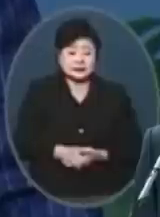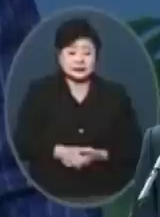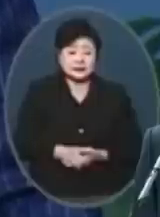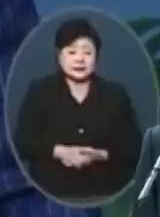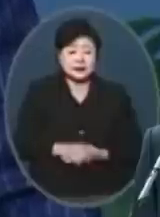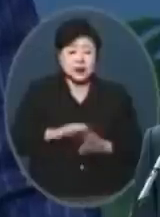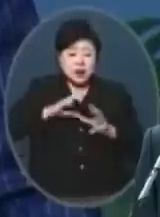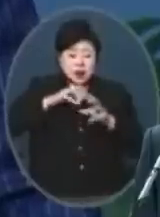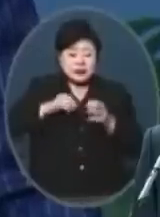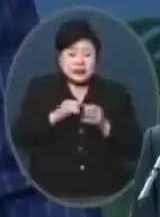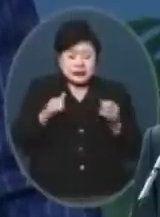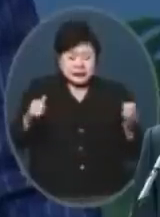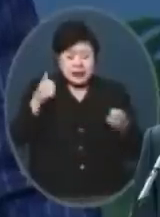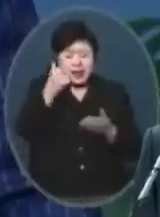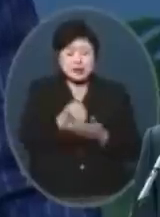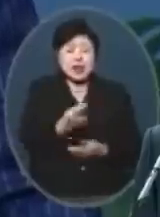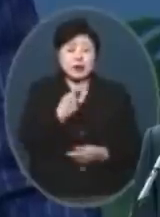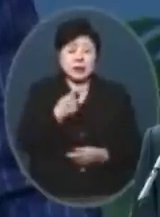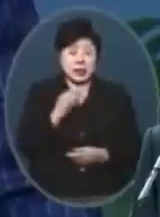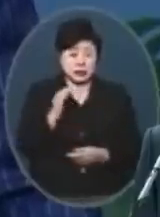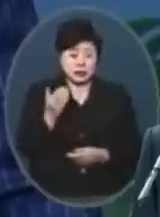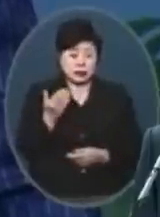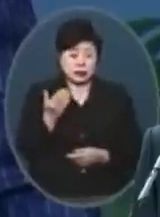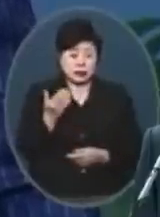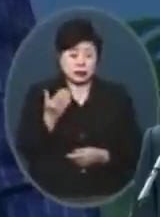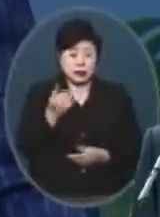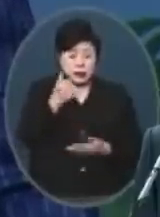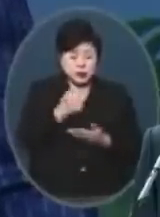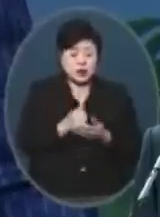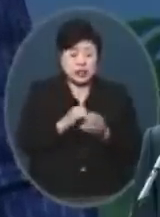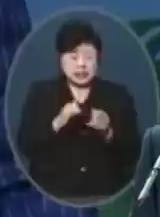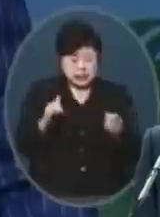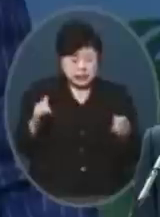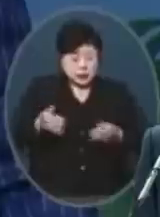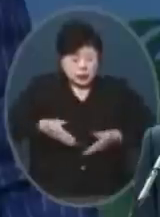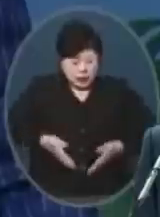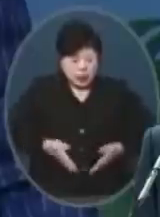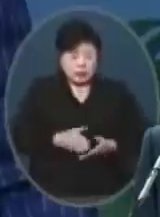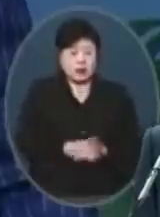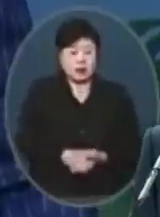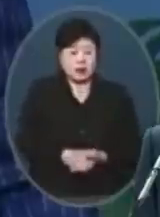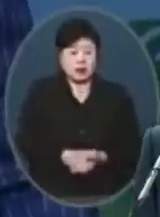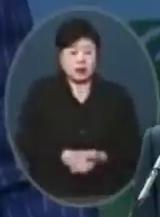온 세상 사람이 다 죄를 지어서 죄인으로 태어나는 것입니다.